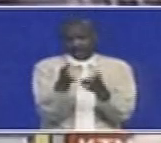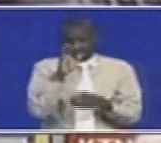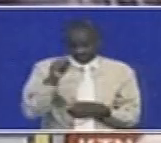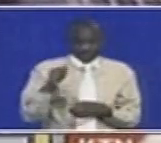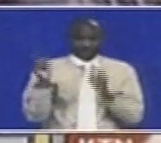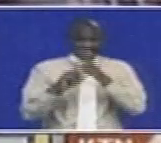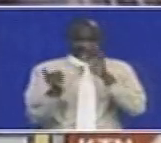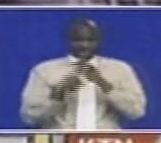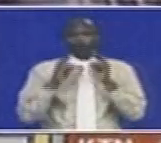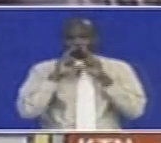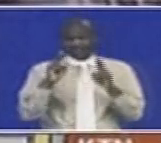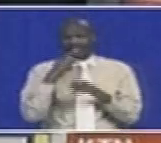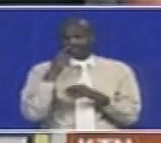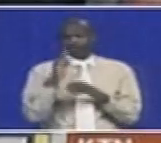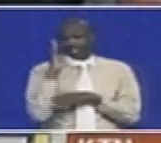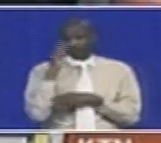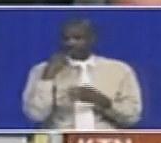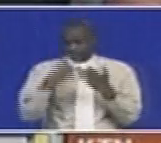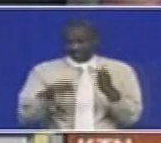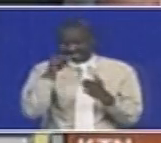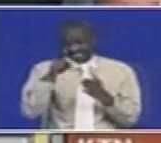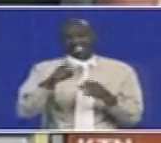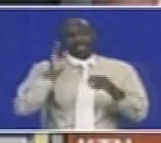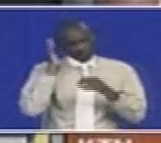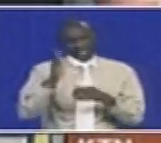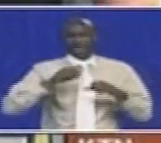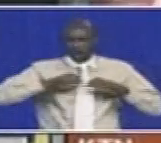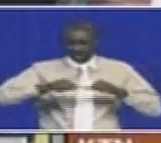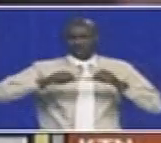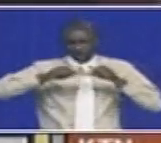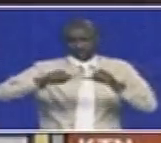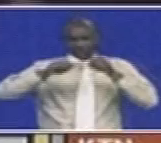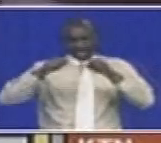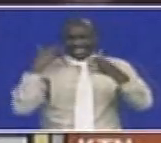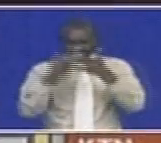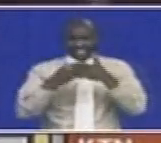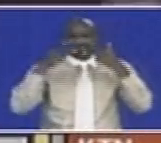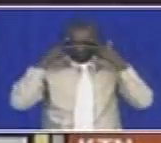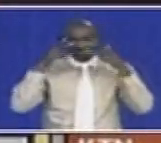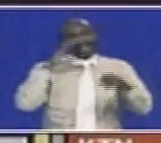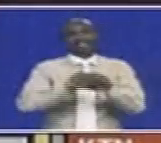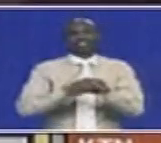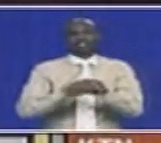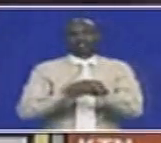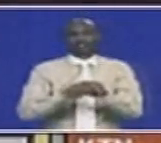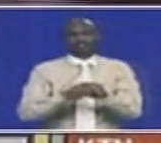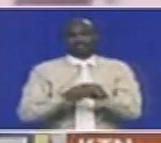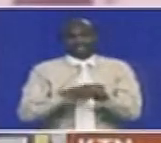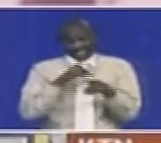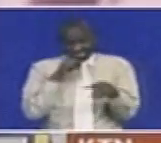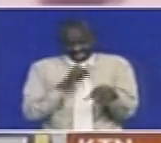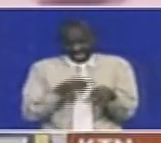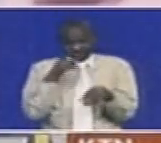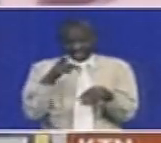wa usalama Joseph Olelenku, operesheni hiyo itaendelea hadi pale washukiwa ugaidi watakapokamatwa. Huku operesheni